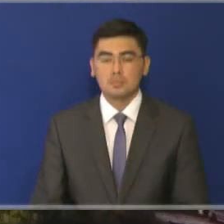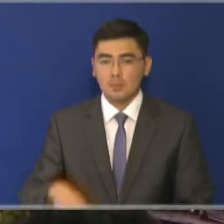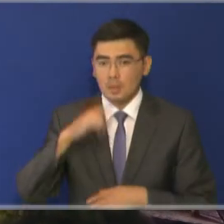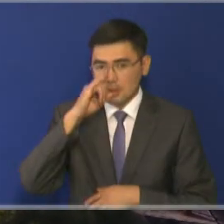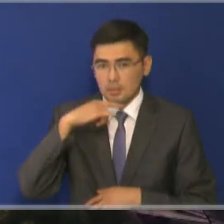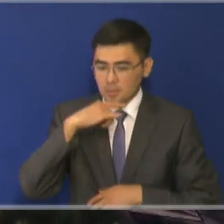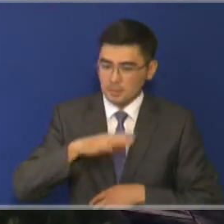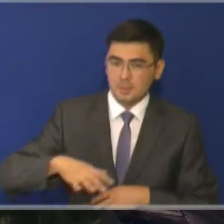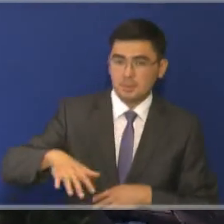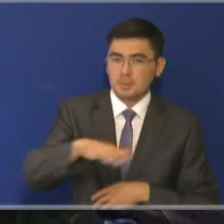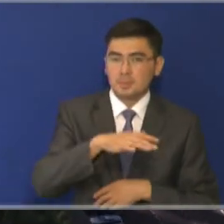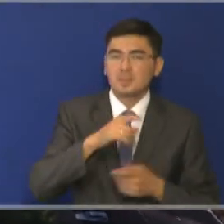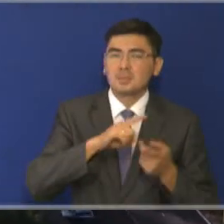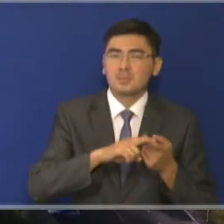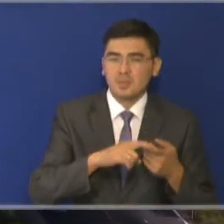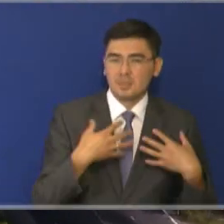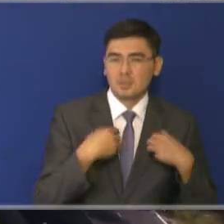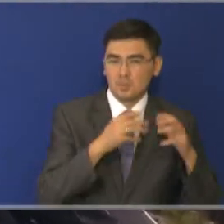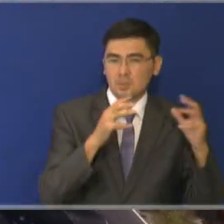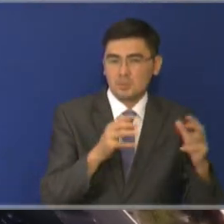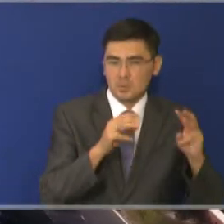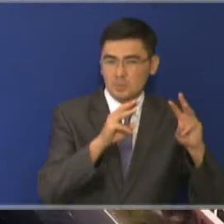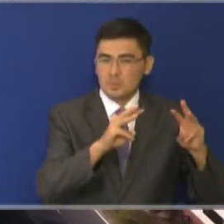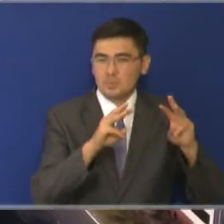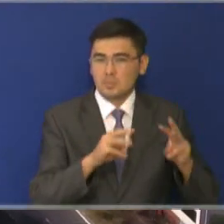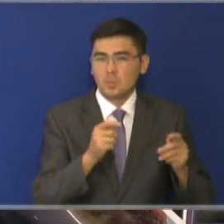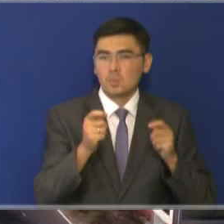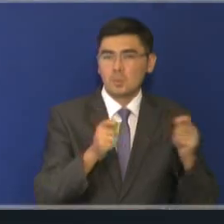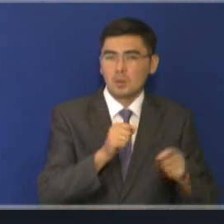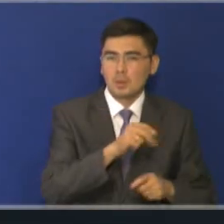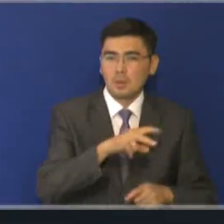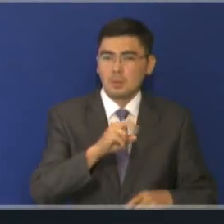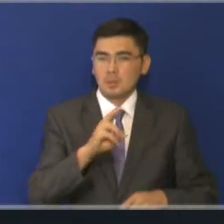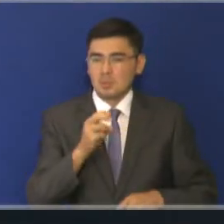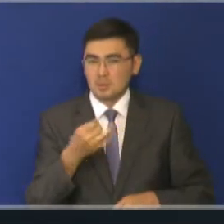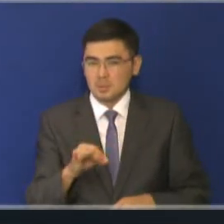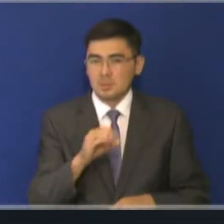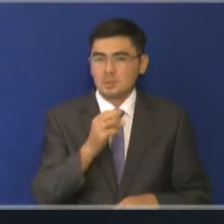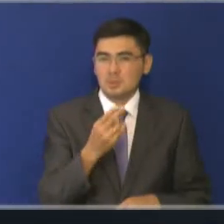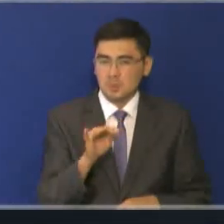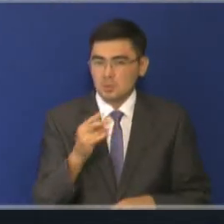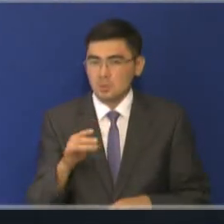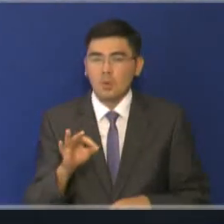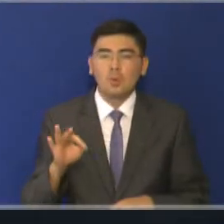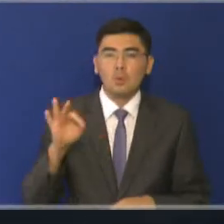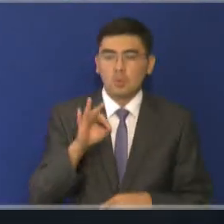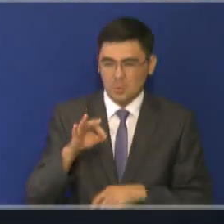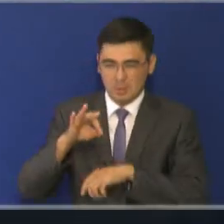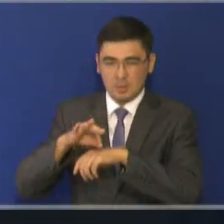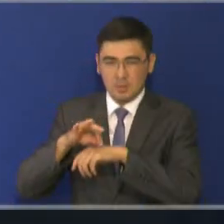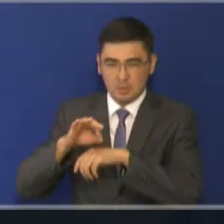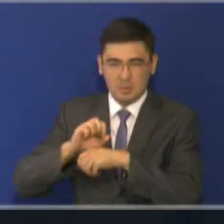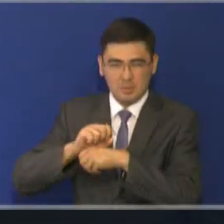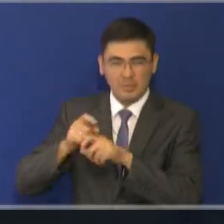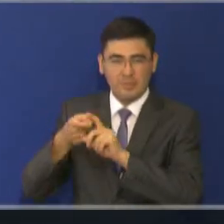Қазақстан Республикасының денсаулық сақтау министрі Алексей Цой онлайн үкімет отырысында еліміздегі коронавирус инфекциясына байланысты